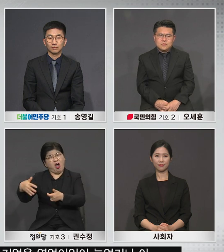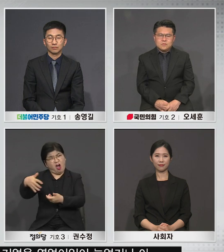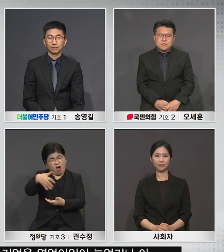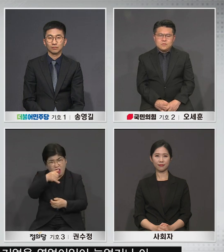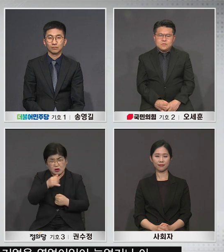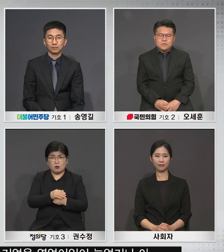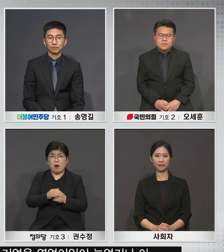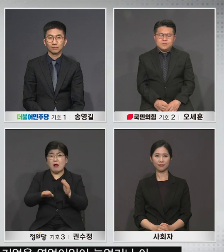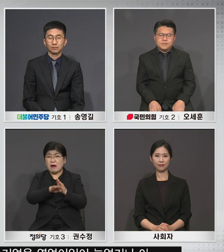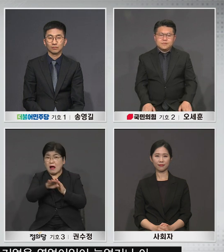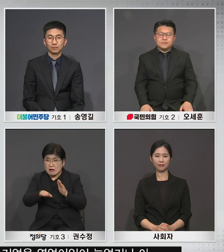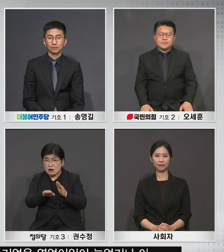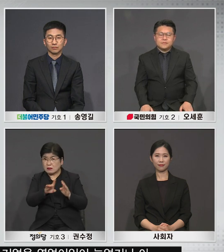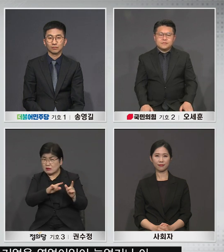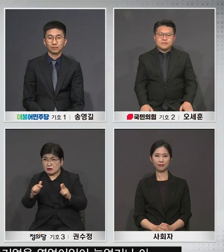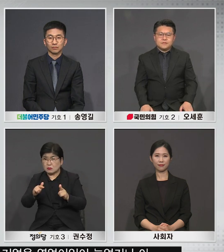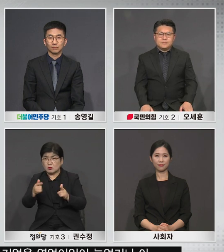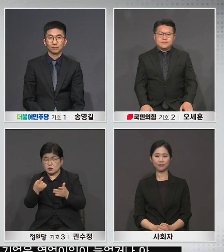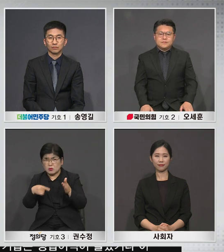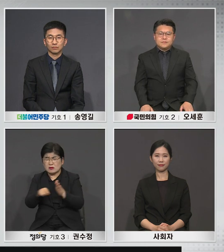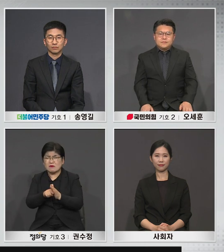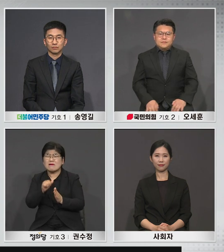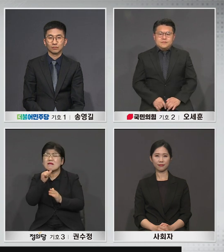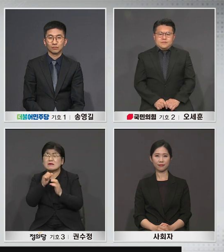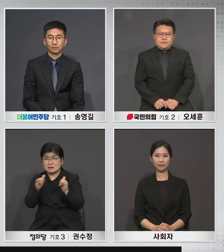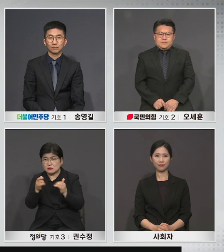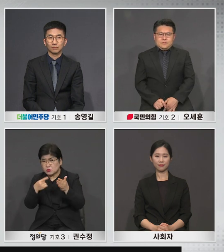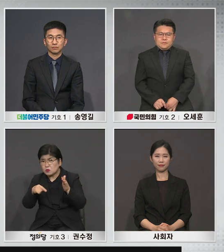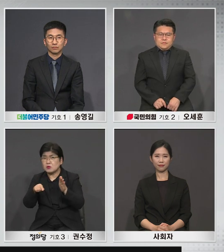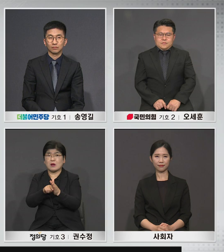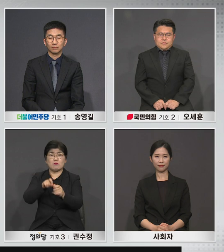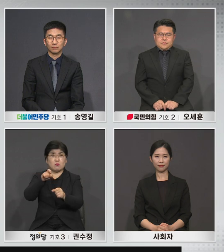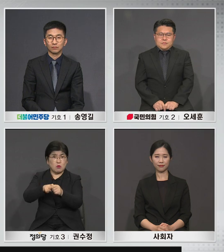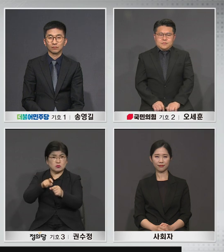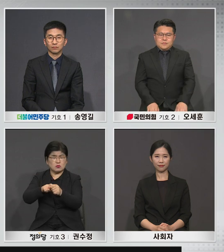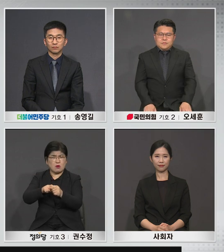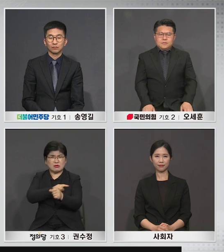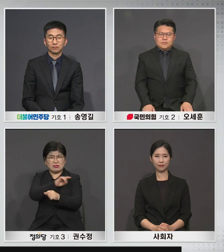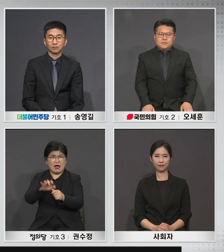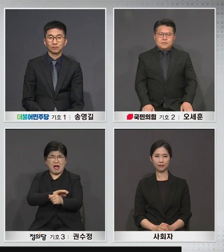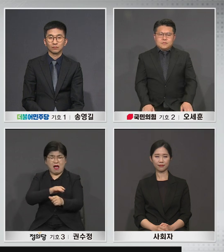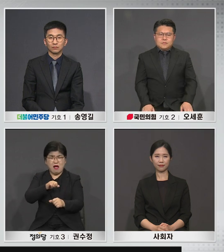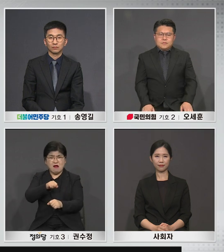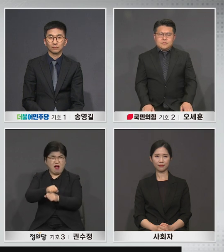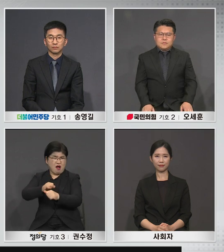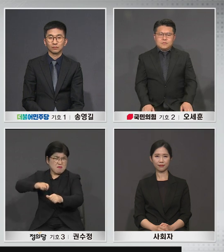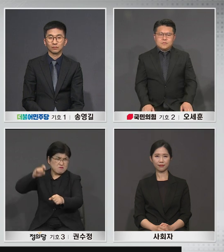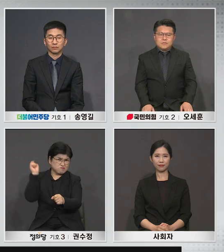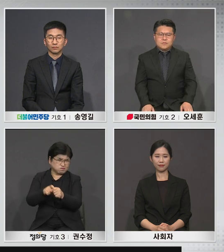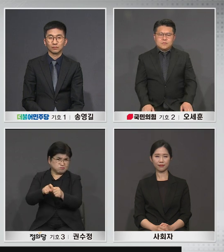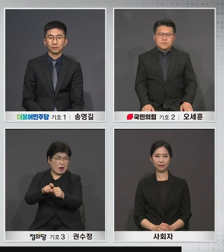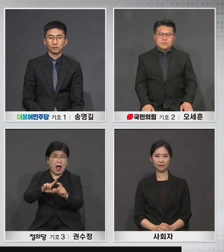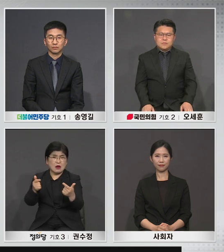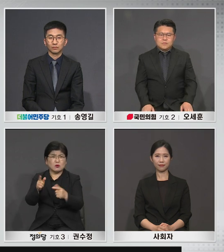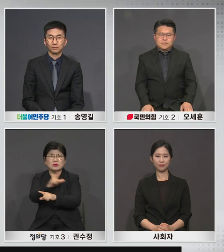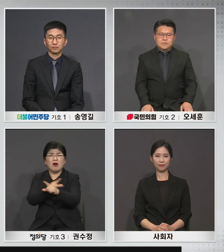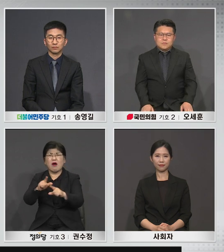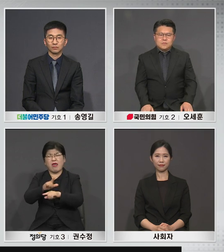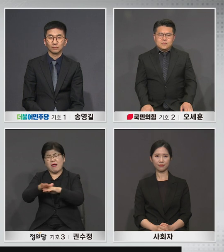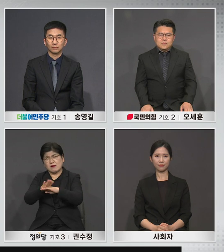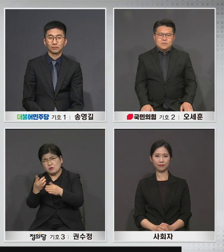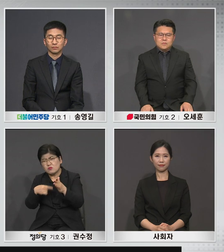영세자영업자 지원을 위해서 정부가 곳간을 가두는 것이 아니라 이제 추가 세수를 더 적극적으로 풀어야 합니다.